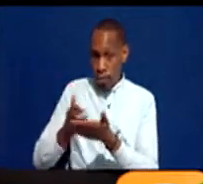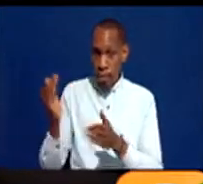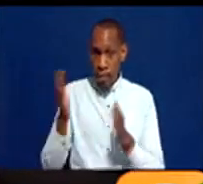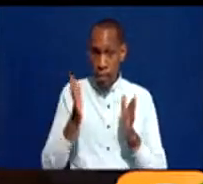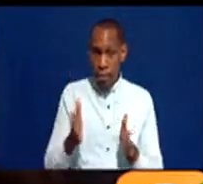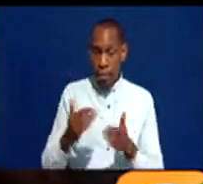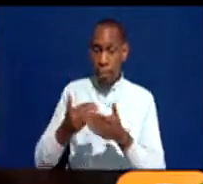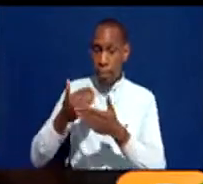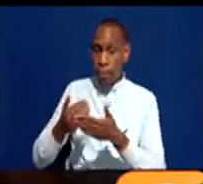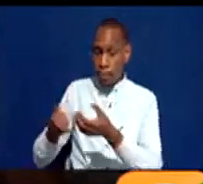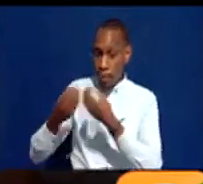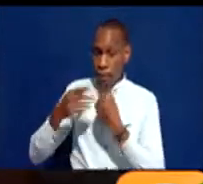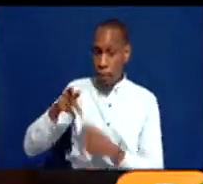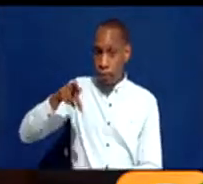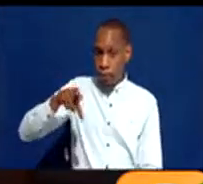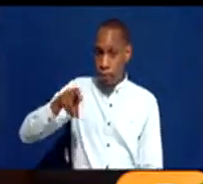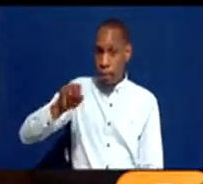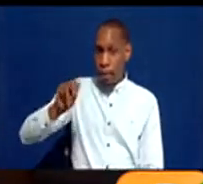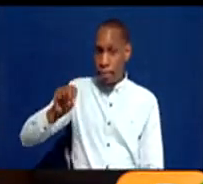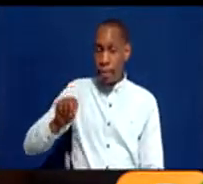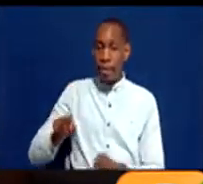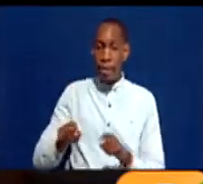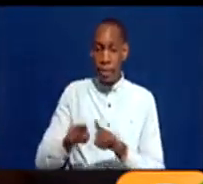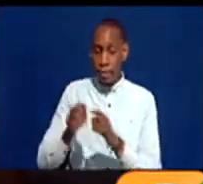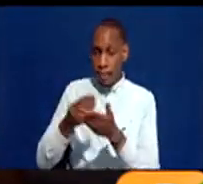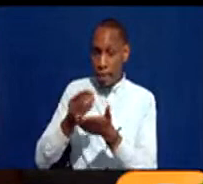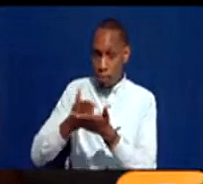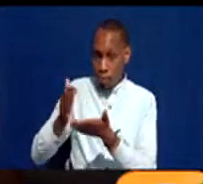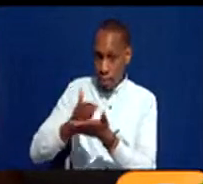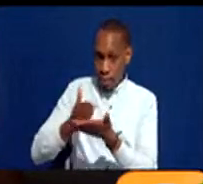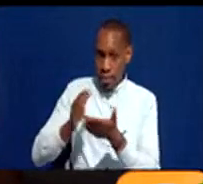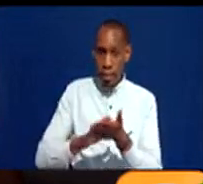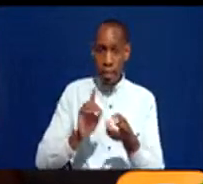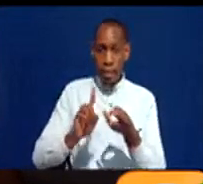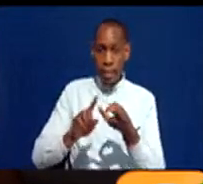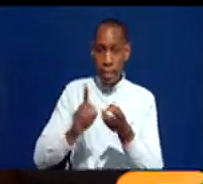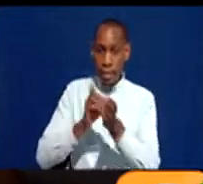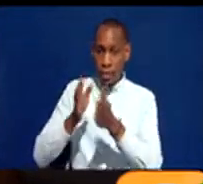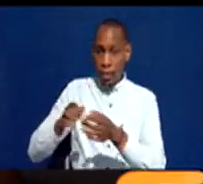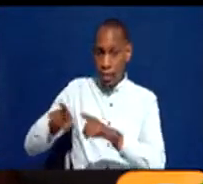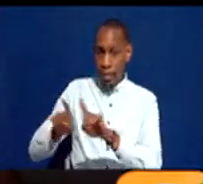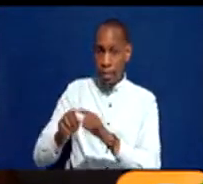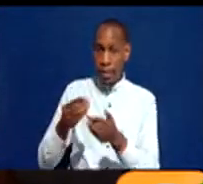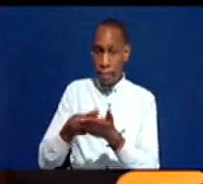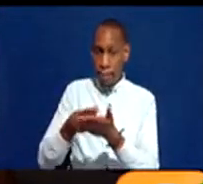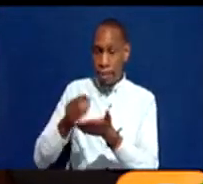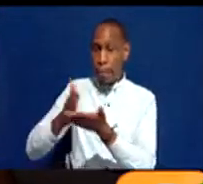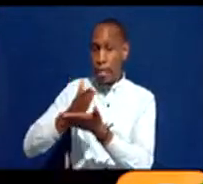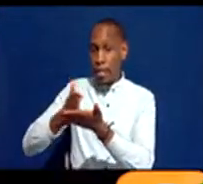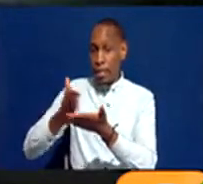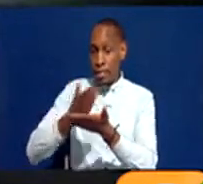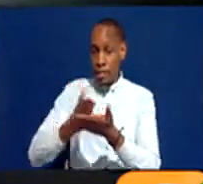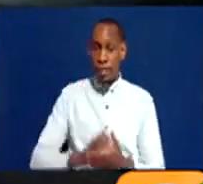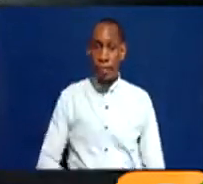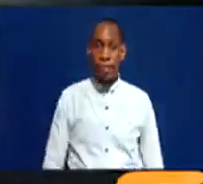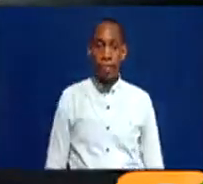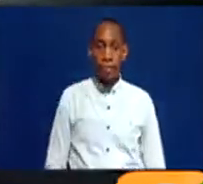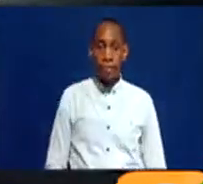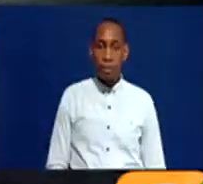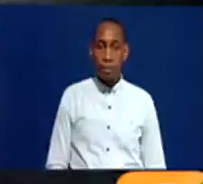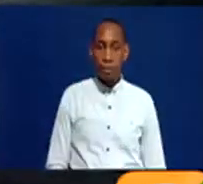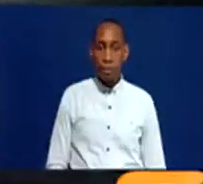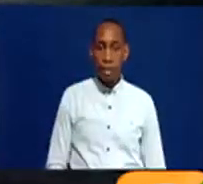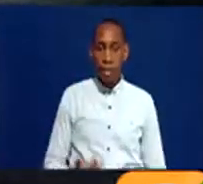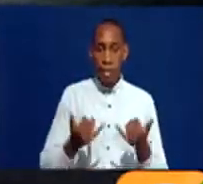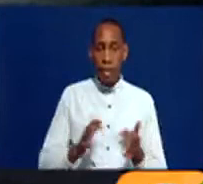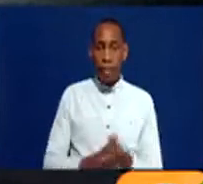mwenye alikupatia pin, umempakata zake. Daktari mwenyewe umempakata zake. Na yeye hapa unakuaga na